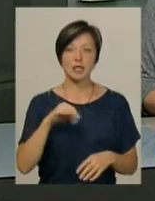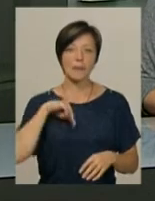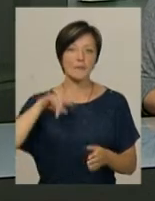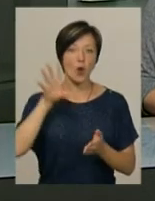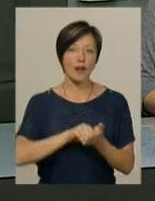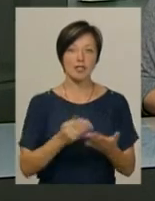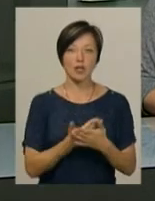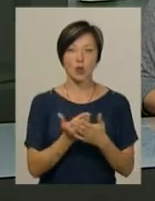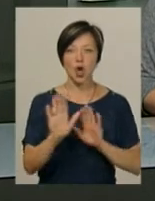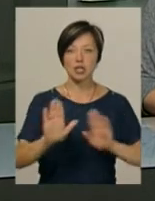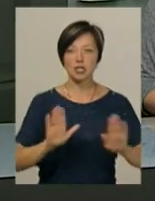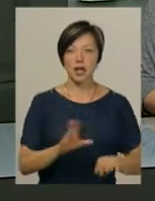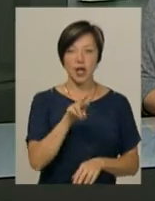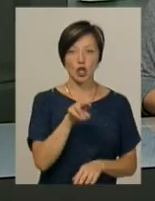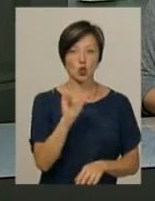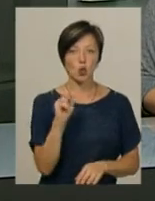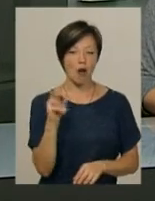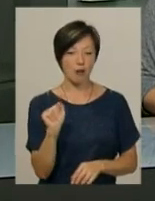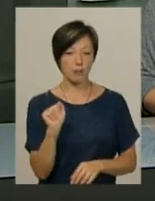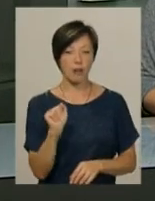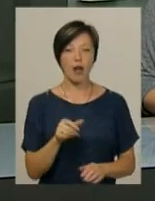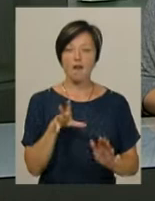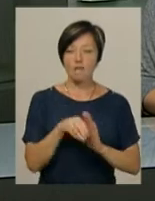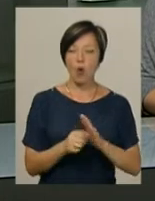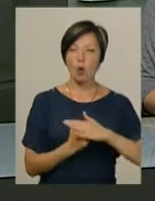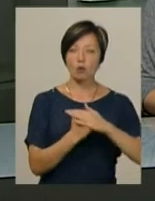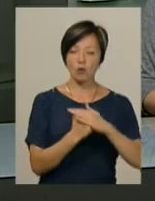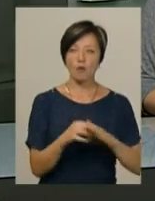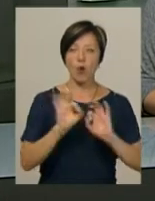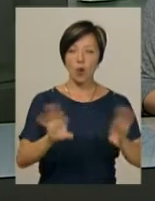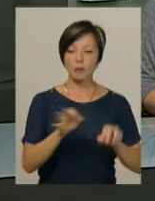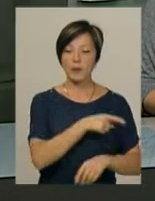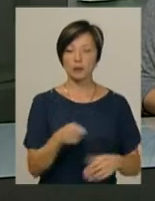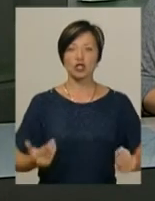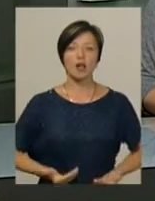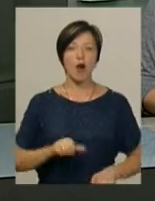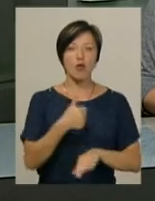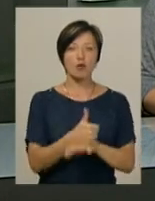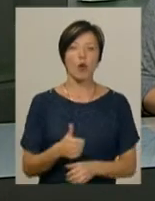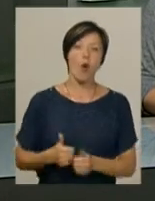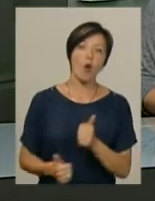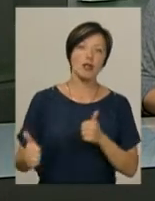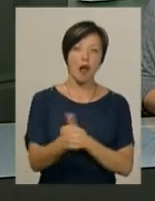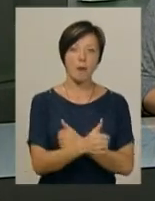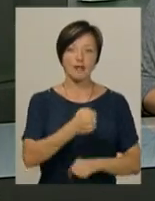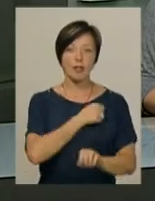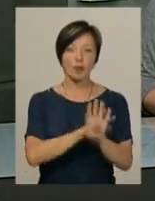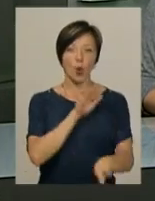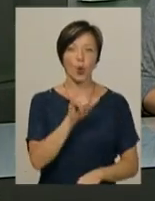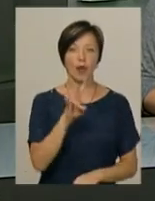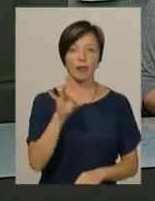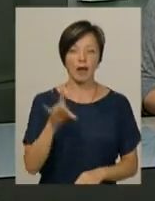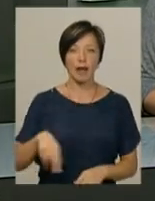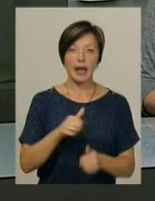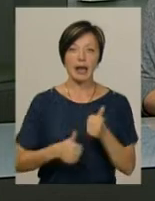історично-біографічна стрічка режисера Олеся Янчука. В основі кінокартини – розповідь про період життя головного отамана військ Української Народної Республіки і